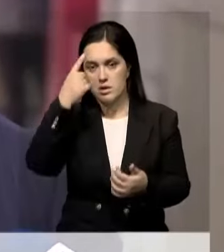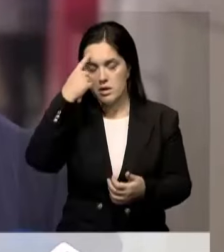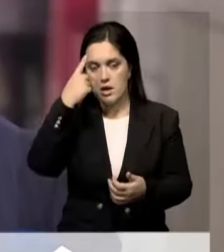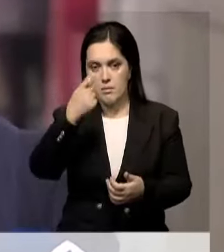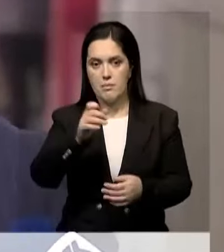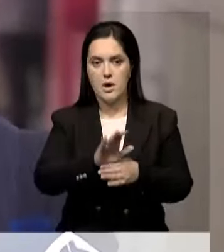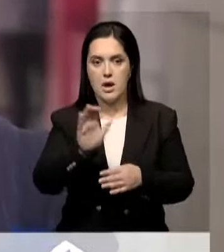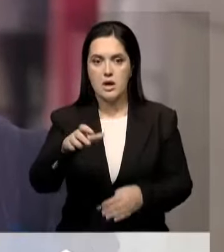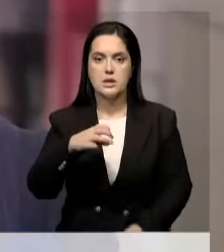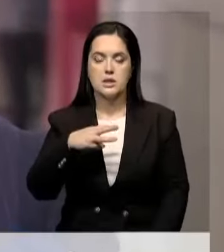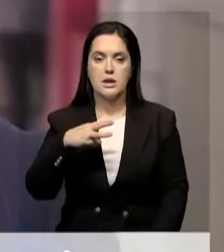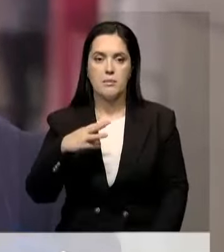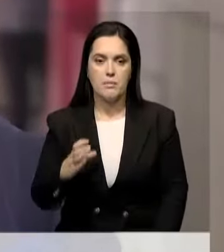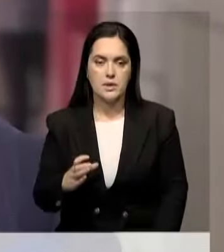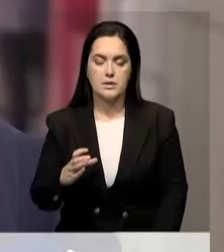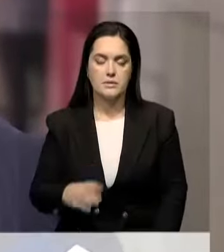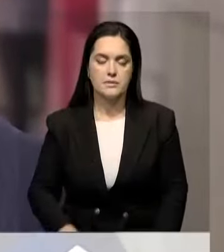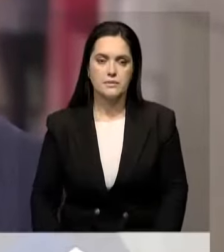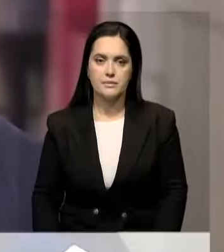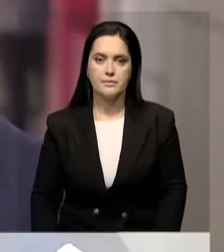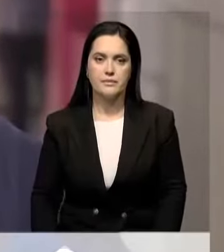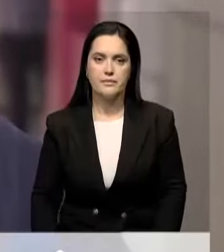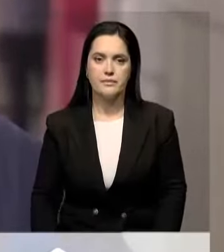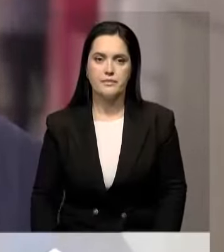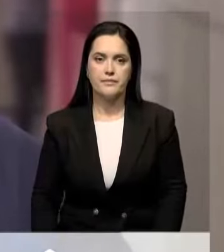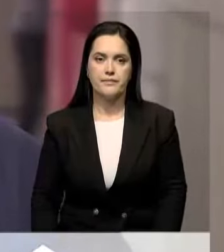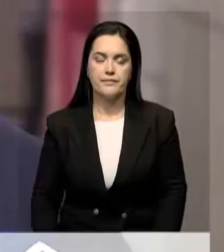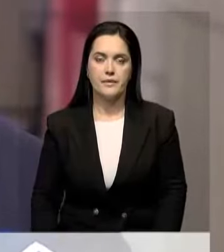об этом, отправляя СМС и пуш-уведомления.